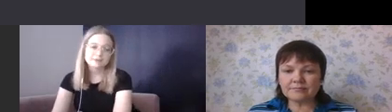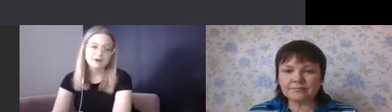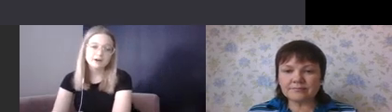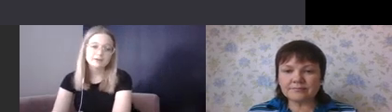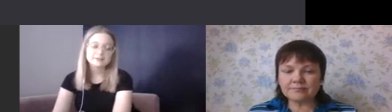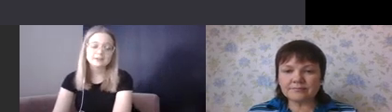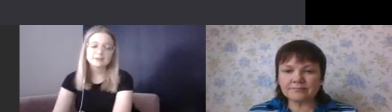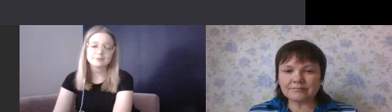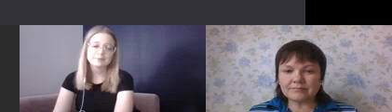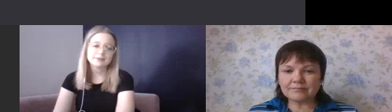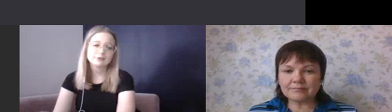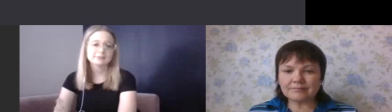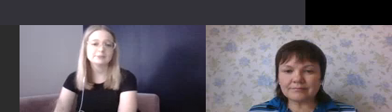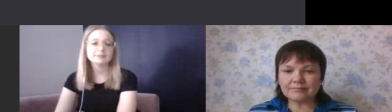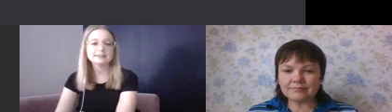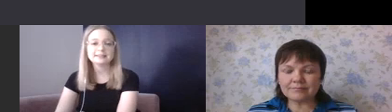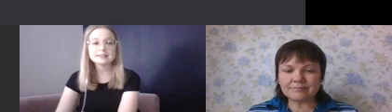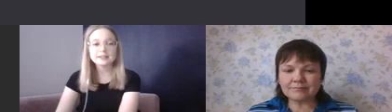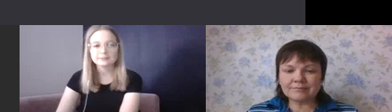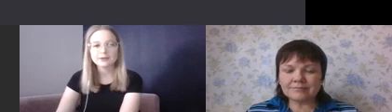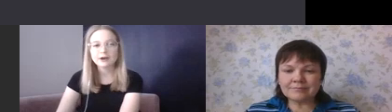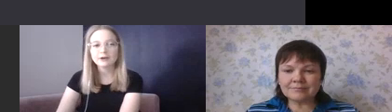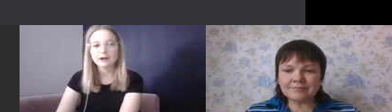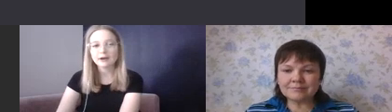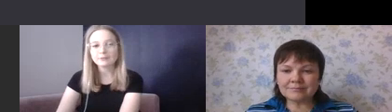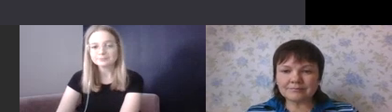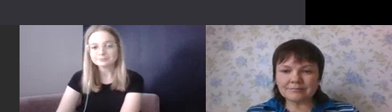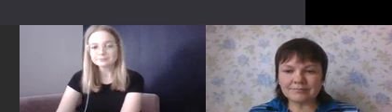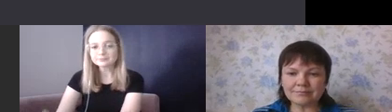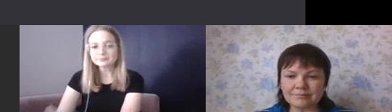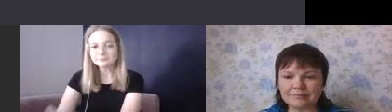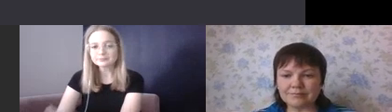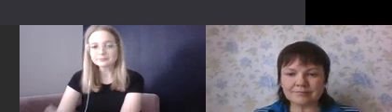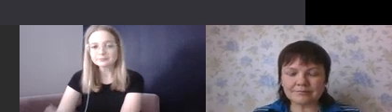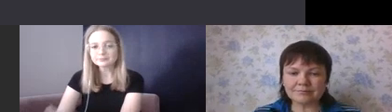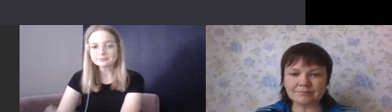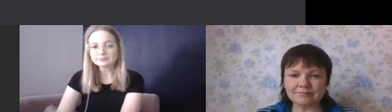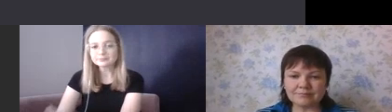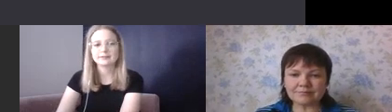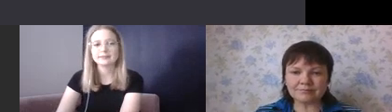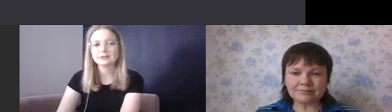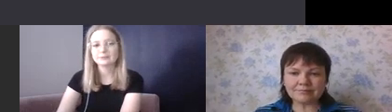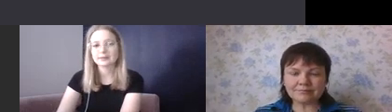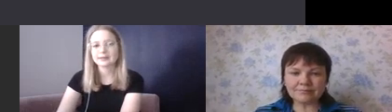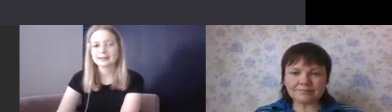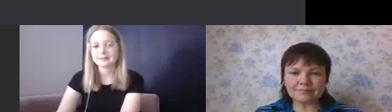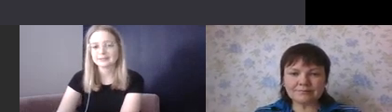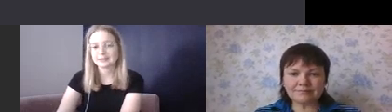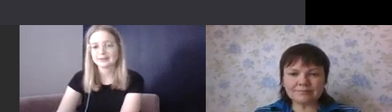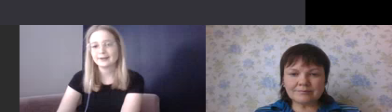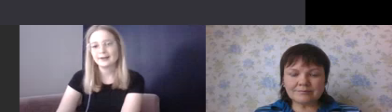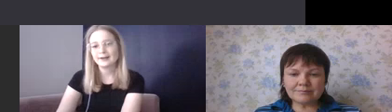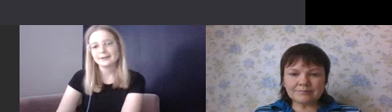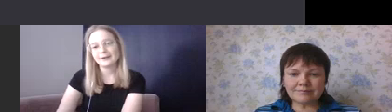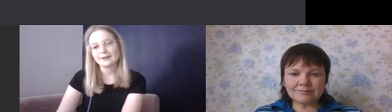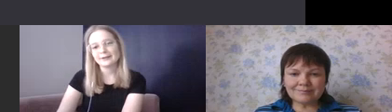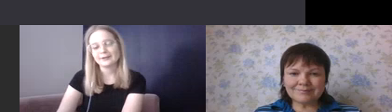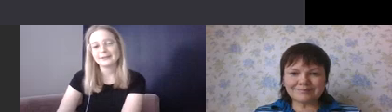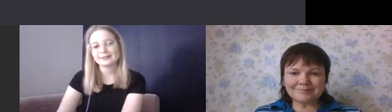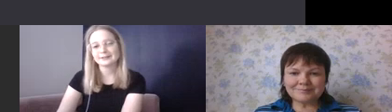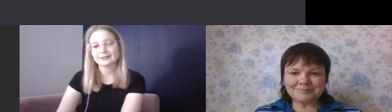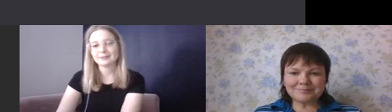Ja, aga kes tahab veel julgelt oma mõtteid lisada, aga ma arvan, et liigume järgmise